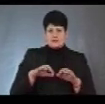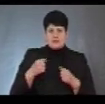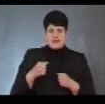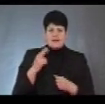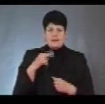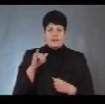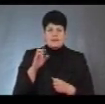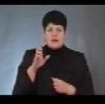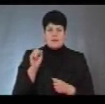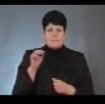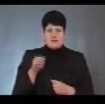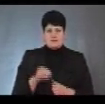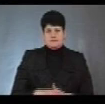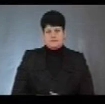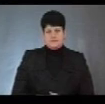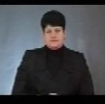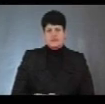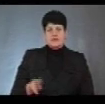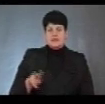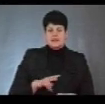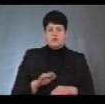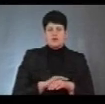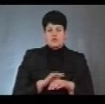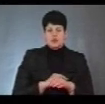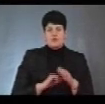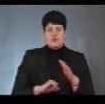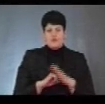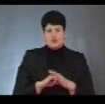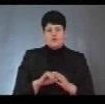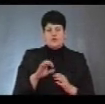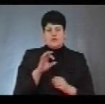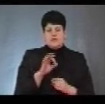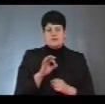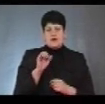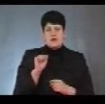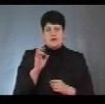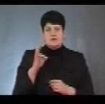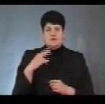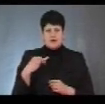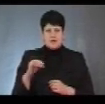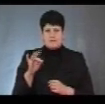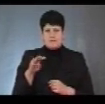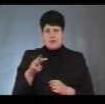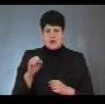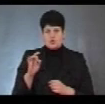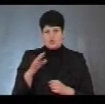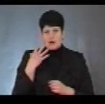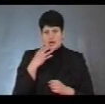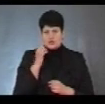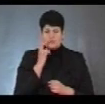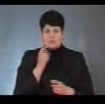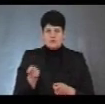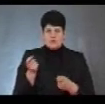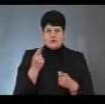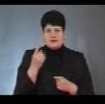діабет. Директор благодійного фонду «Карітас» отець Андрій Марчук каже, гарячі обіди від фонду возитимуть раз на тиждень